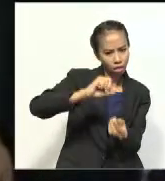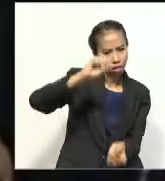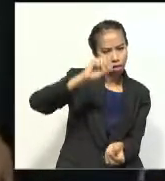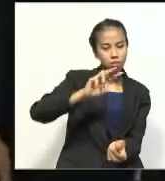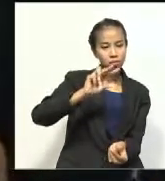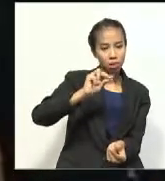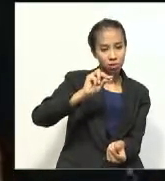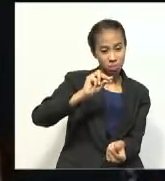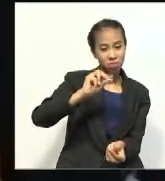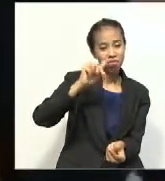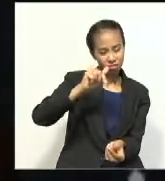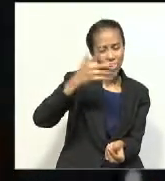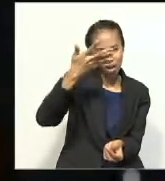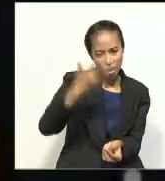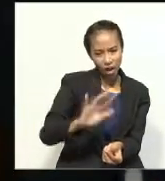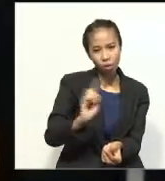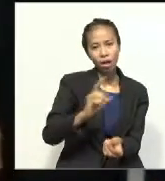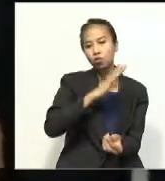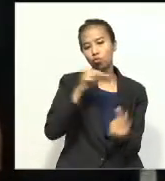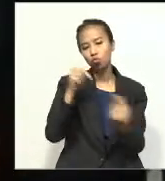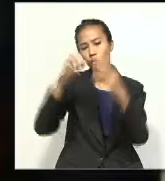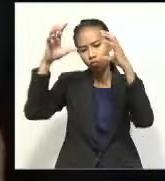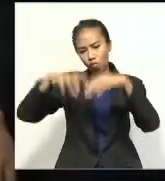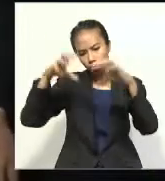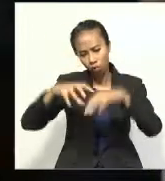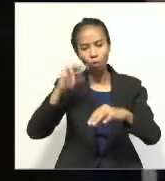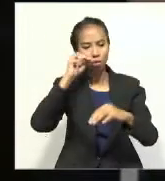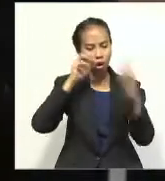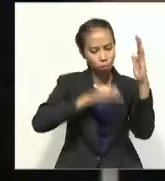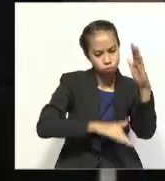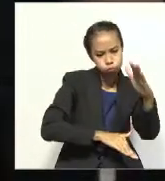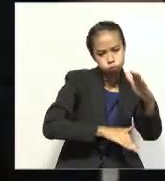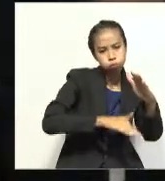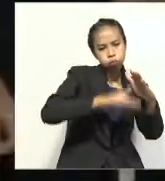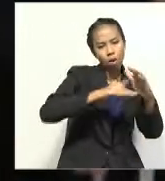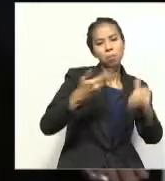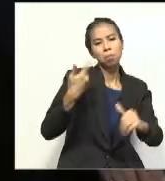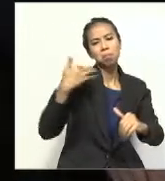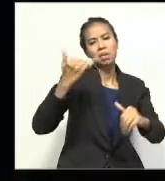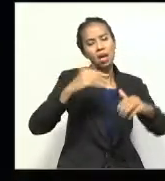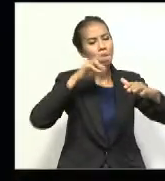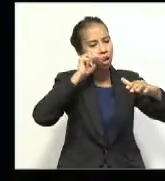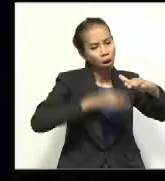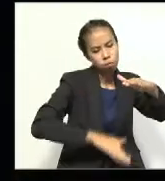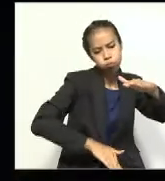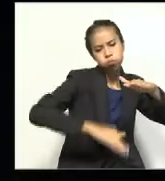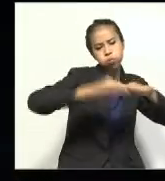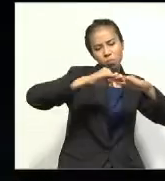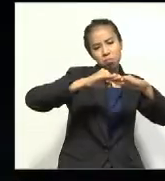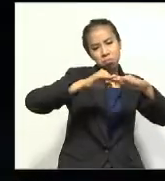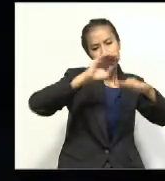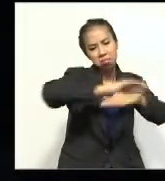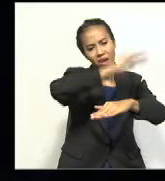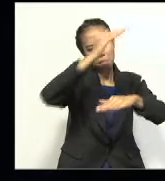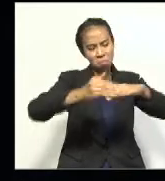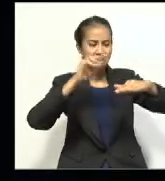ต่กลางเดือนมิถุนายนเป็นต้นไปน้ำจะท่วมทุกปีบางส่วนน้ำจะท่วมจนมิดเพดานระยะทางยาวเป็น100เมตร